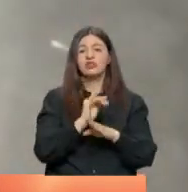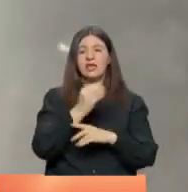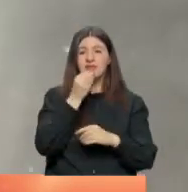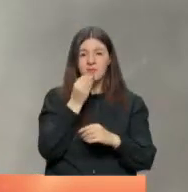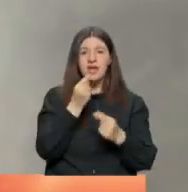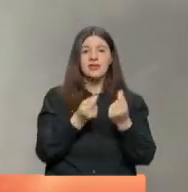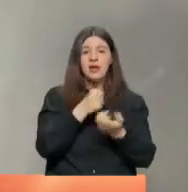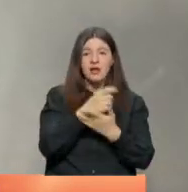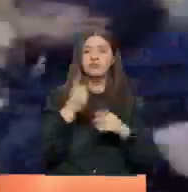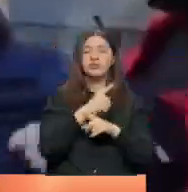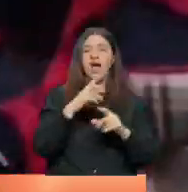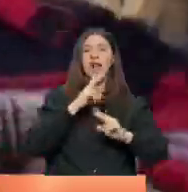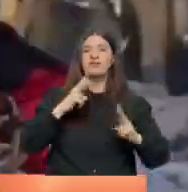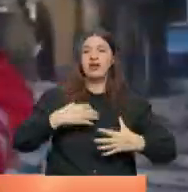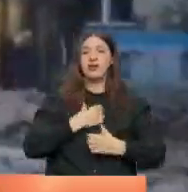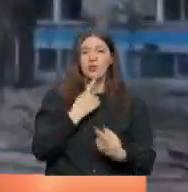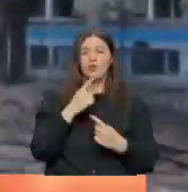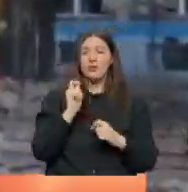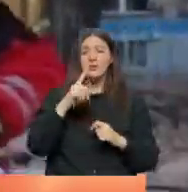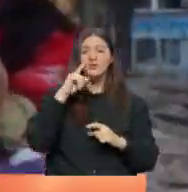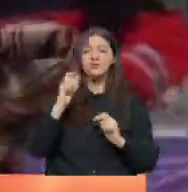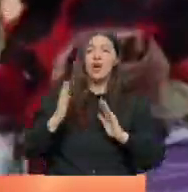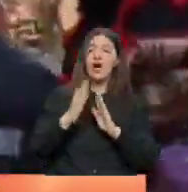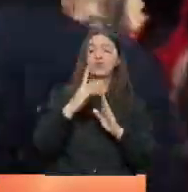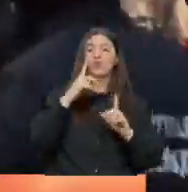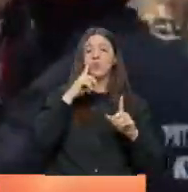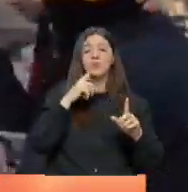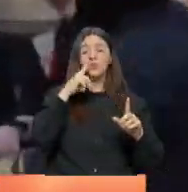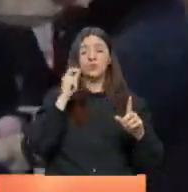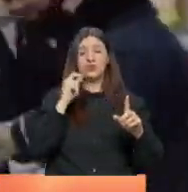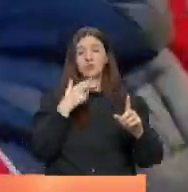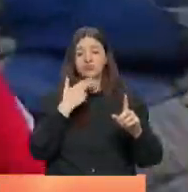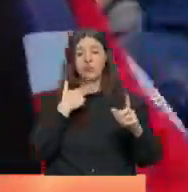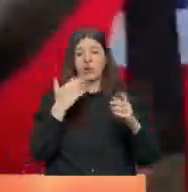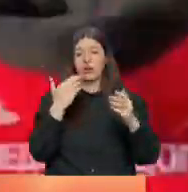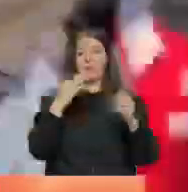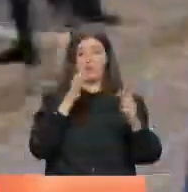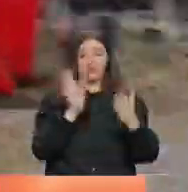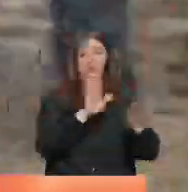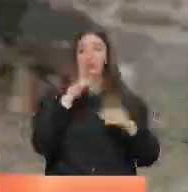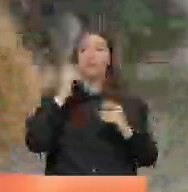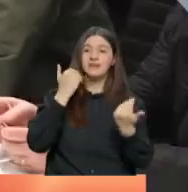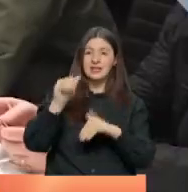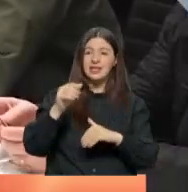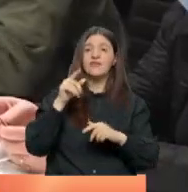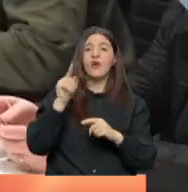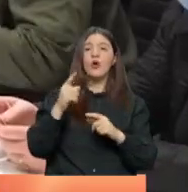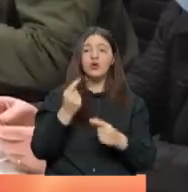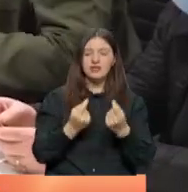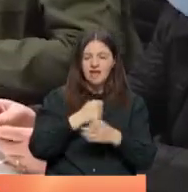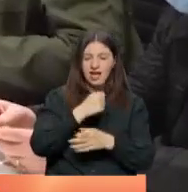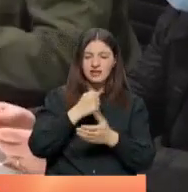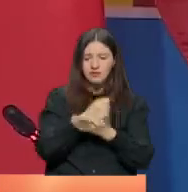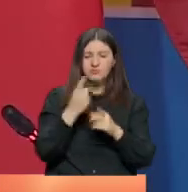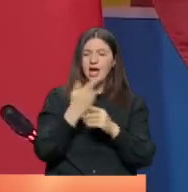gıda, tahıl, enerji krizleri ele alındı. Rusya'ya karşı Ukrayna'ya desteğin önemine ve Ukrayna tahılının ihracatı önündeki Rus